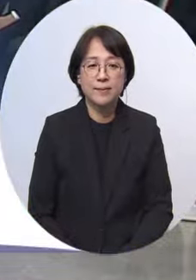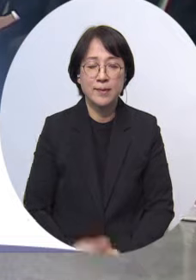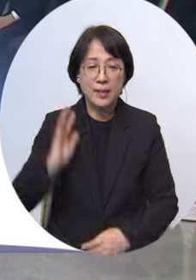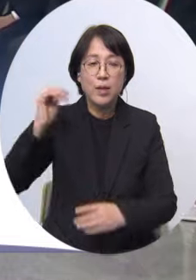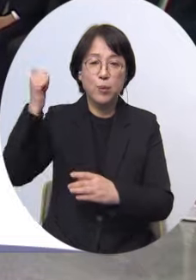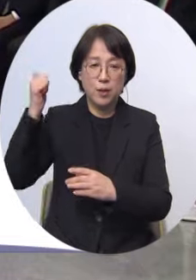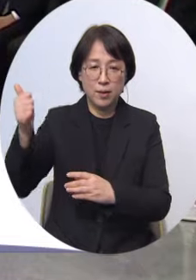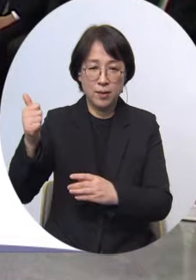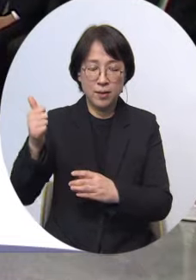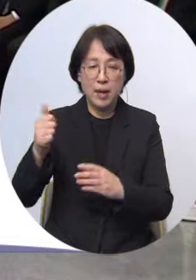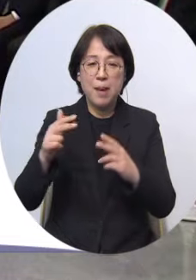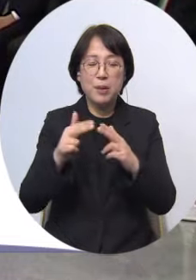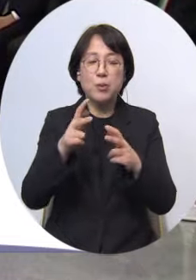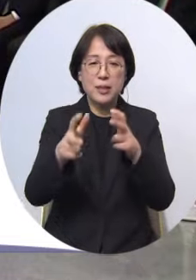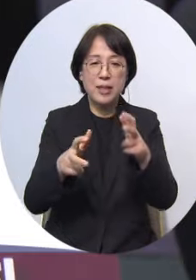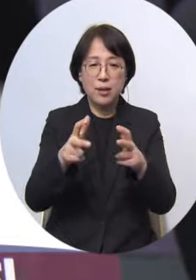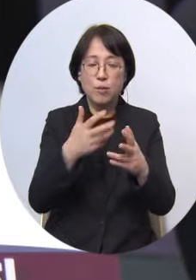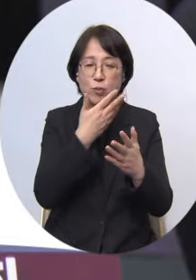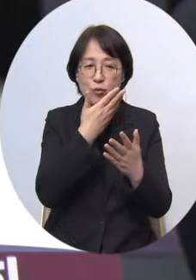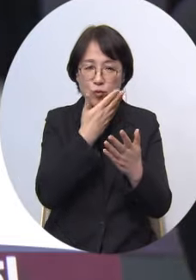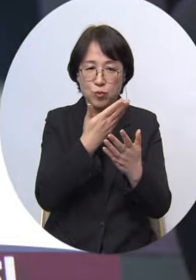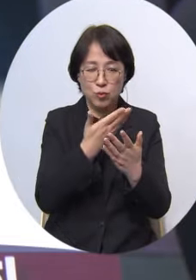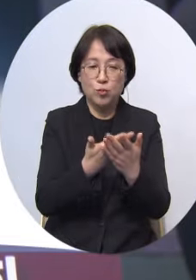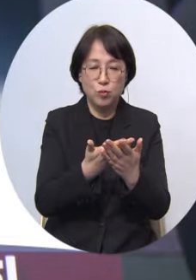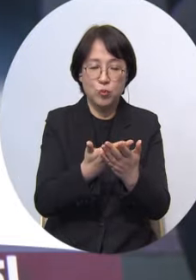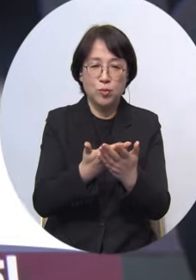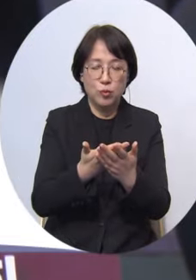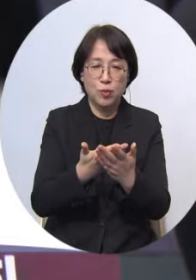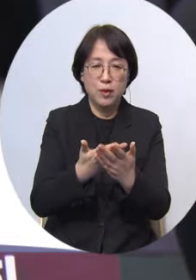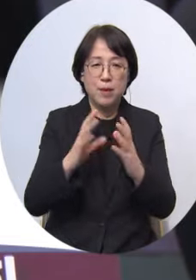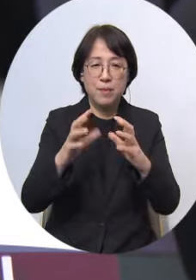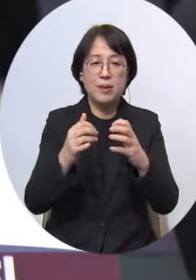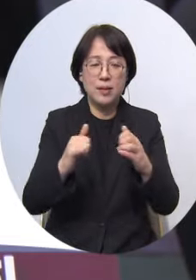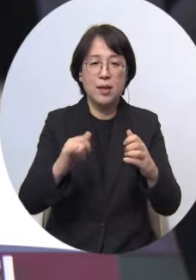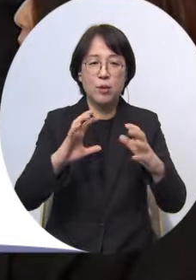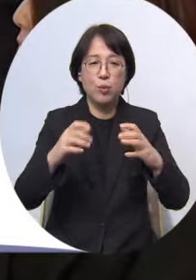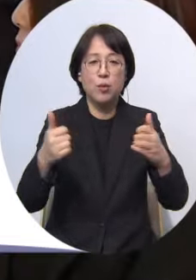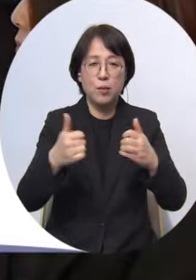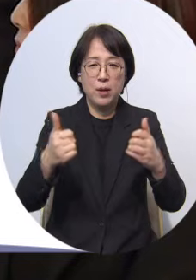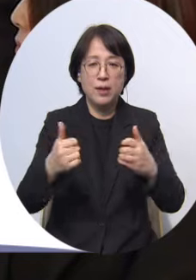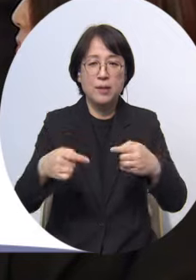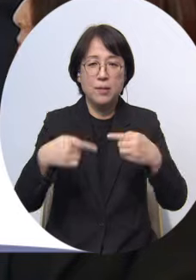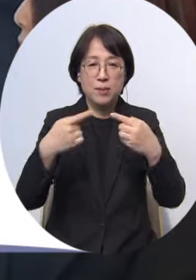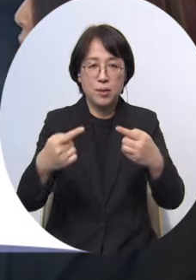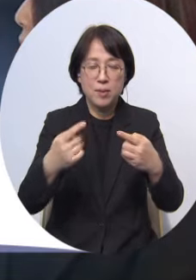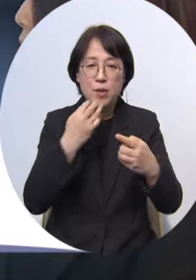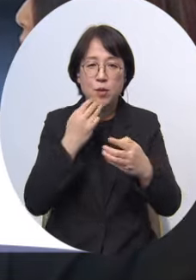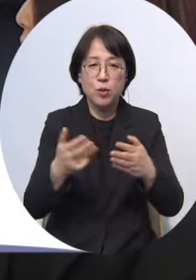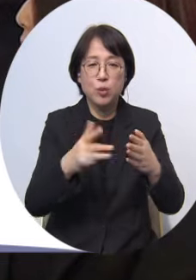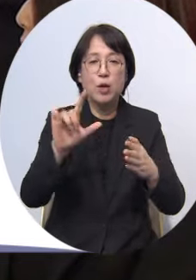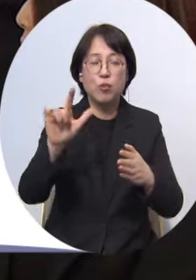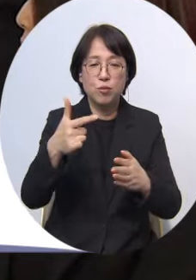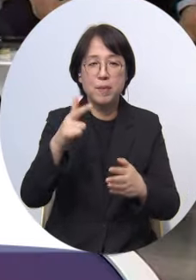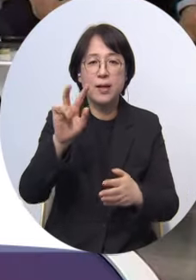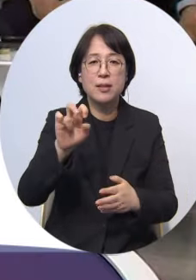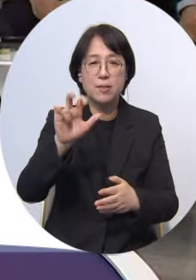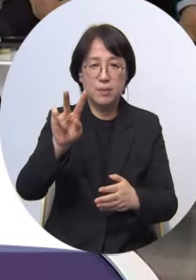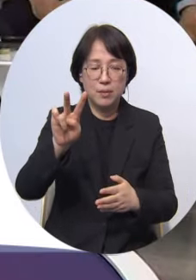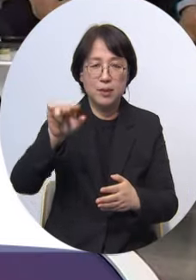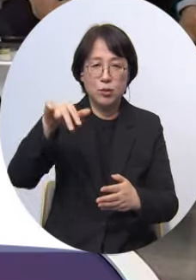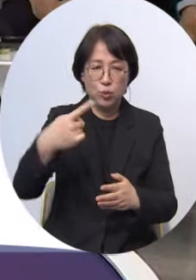윤석열 대통령이 반도체 산업을 주제로 민생 토론회를 가졌습니다. 윤 대통령은 경기도에 622조 원 규모의